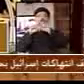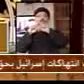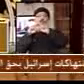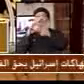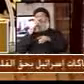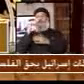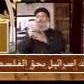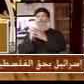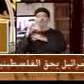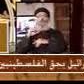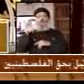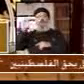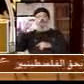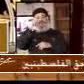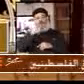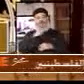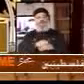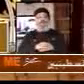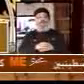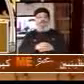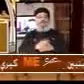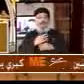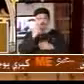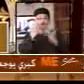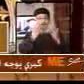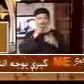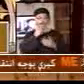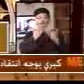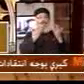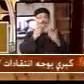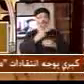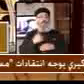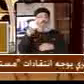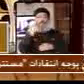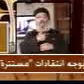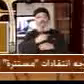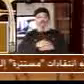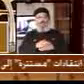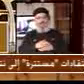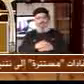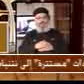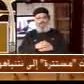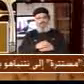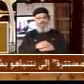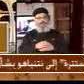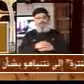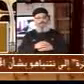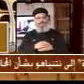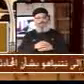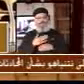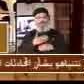الأب البطريرك، رغم أن الذي قام بالصلاة هو القديس أنبا سربامون أبو طرحة.